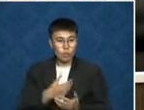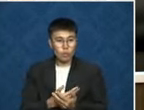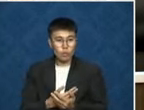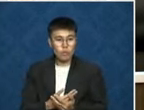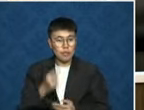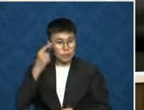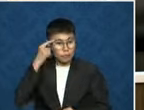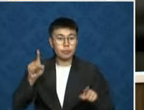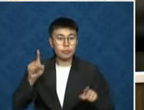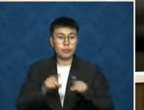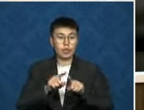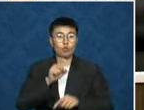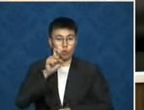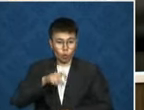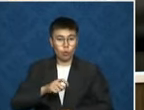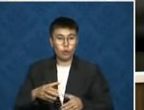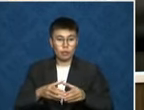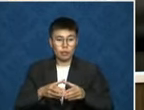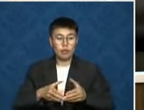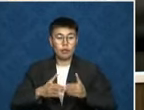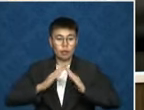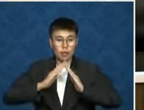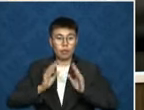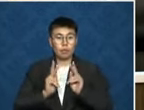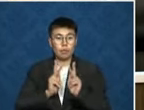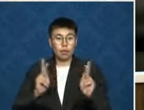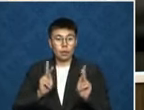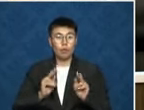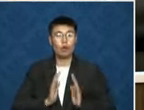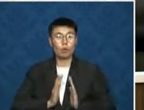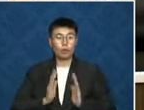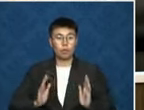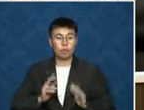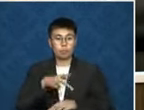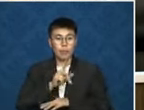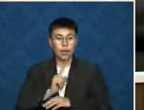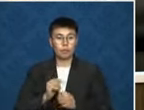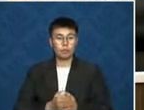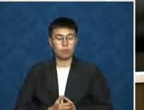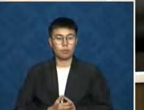รที่จะตั้งกรรมธิการวิสามัญขอบคุณครับท่านประธาน